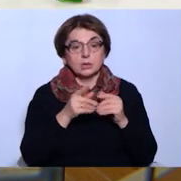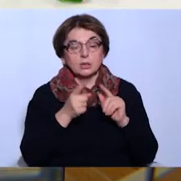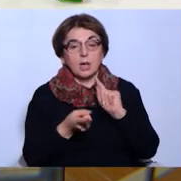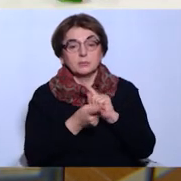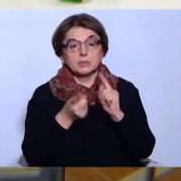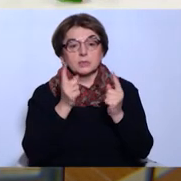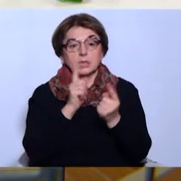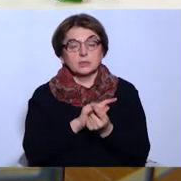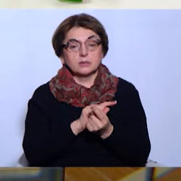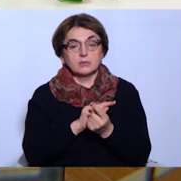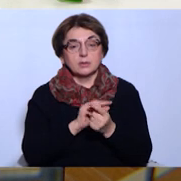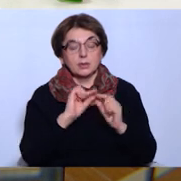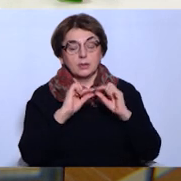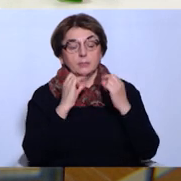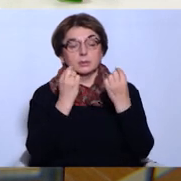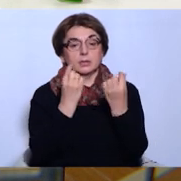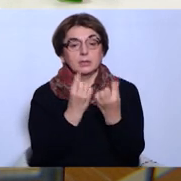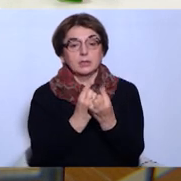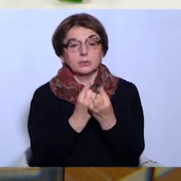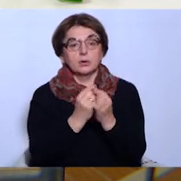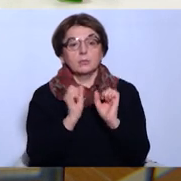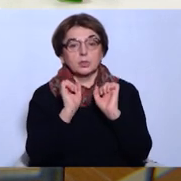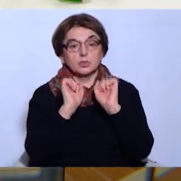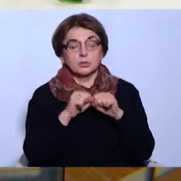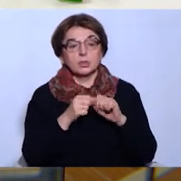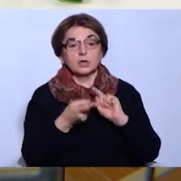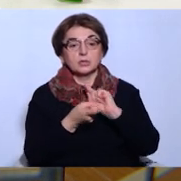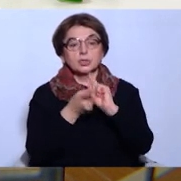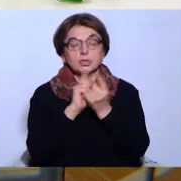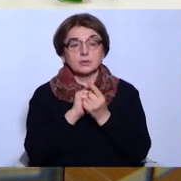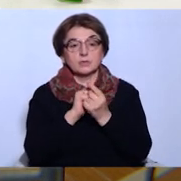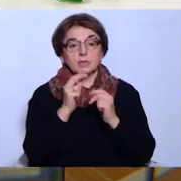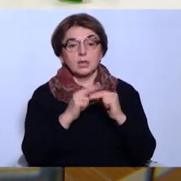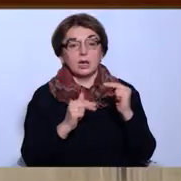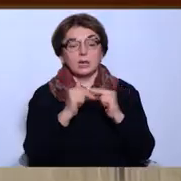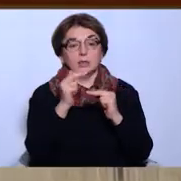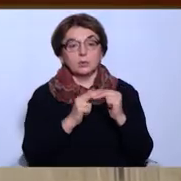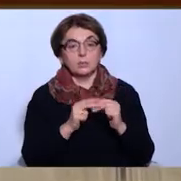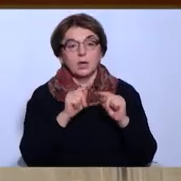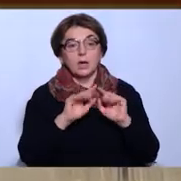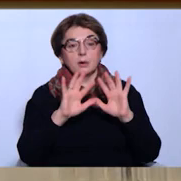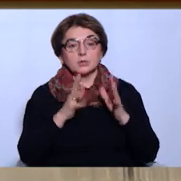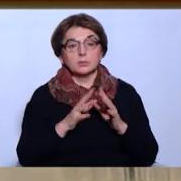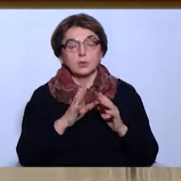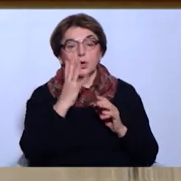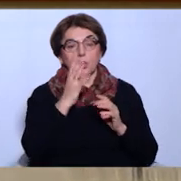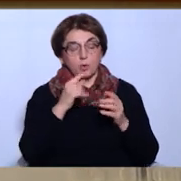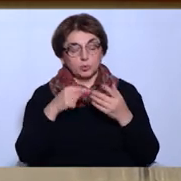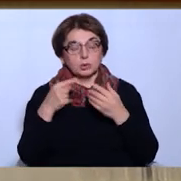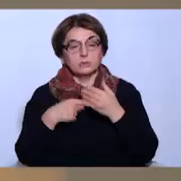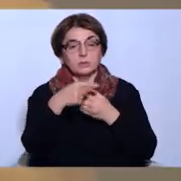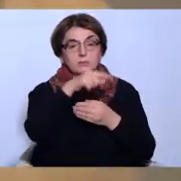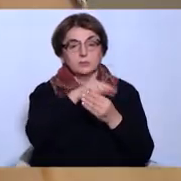ნაცვლად ბრტყელი აღნაგობისა მას აქვს სივრცული აღნაგობა. შეხედეთ, ამ შემთხვევაში 4-ვე